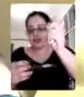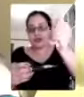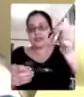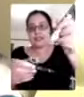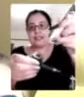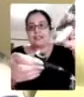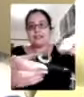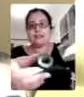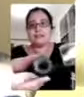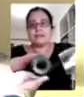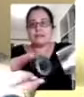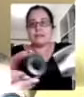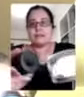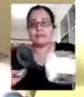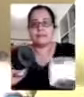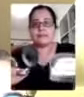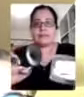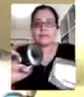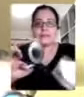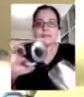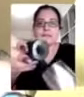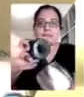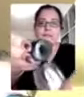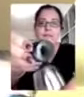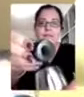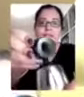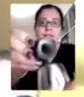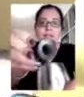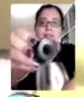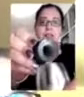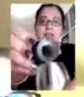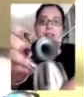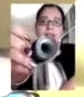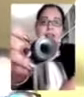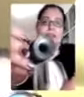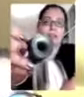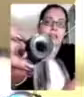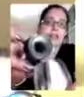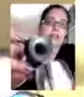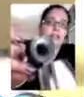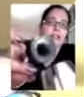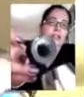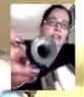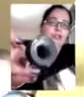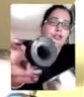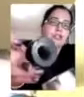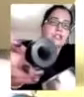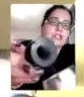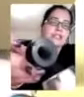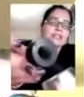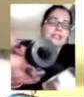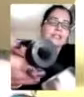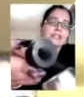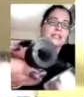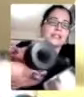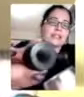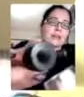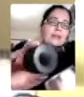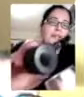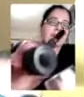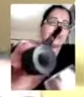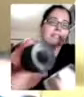Aslında kek, ona karbon deyin. Kek hani ikisini birbirinden ayırmak evet. Lazım. Şunun